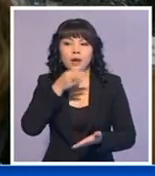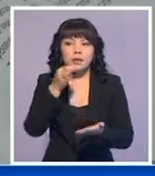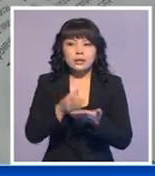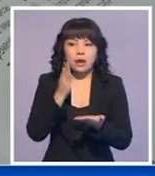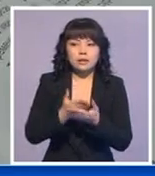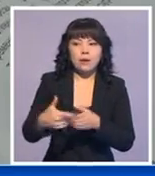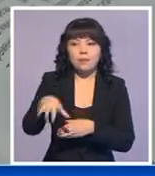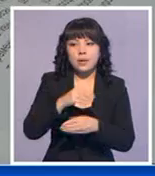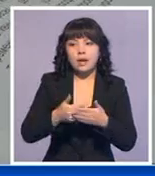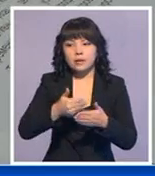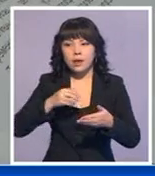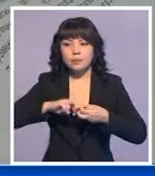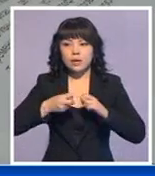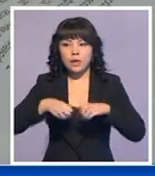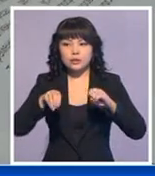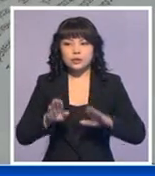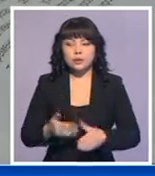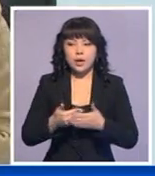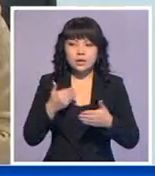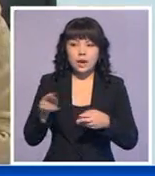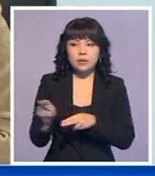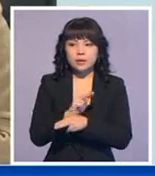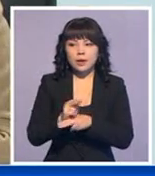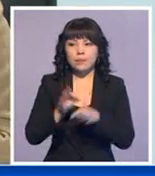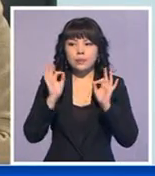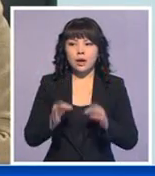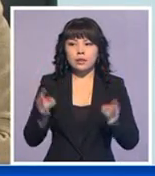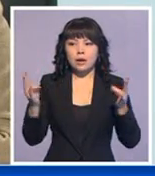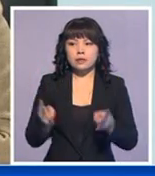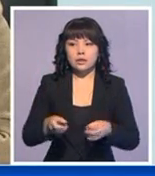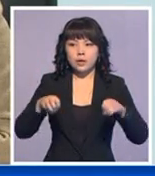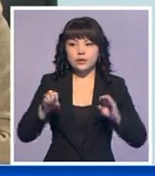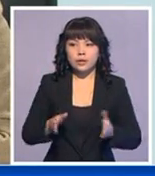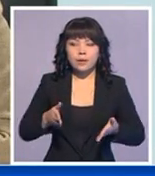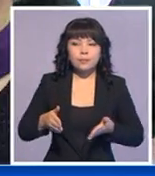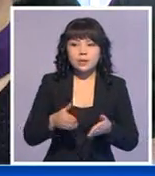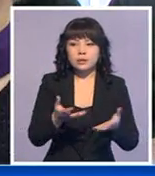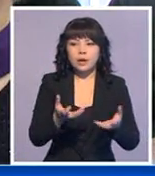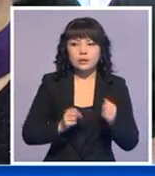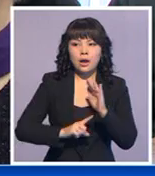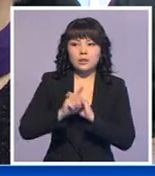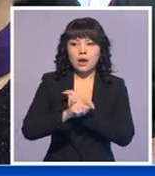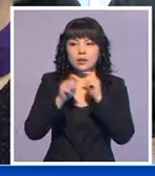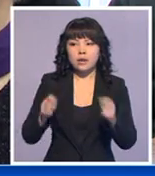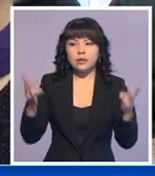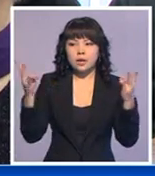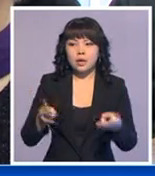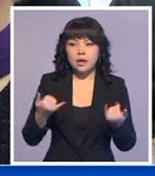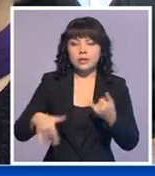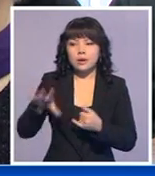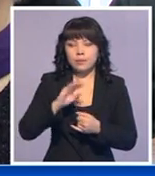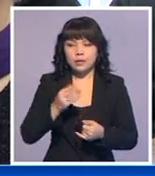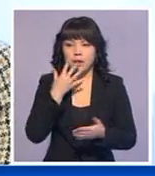оның алдын алу жолдарын қарастырғанды мұндай жағдайға душар болмас едік дейді. Мәжіліс депутаты Дариға Назарбаева айтуынша, өз